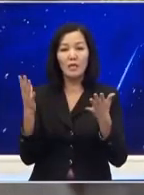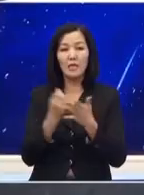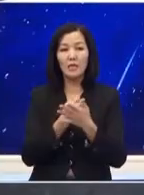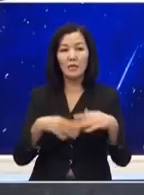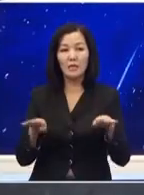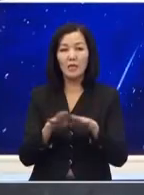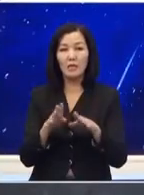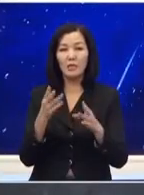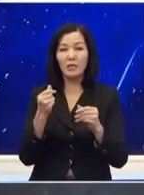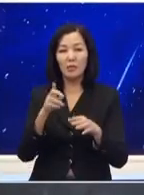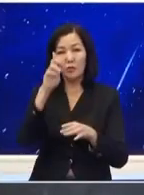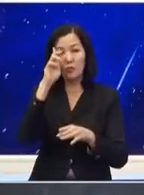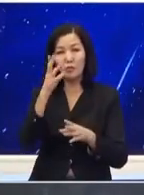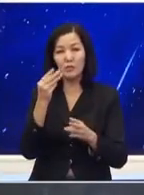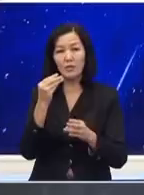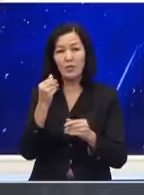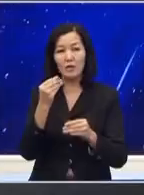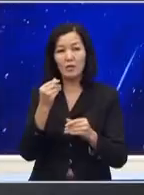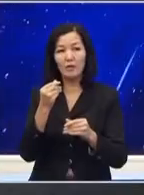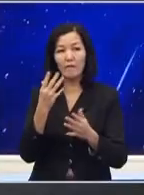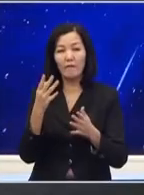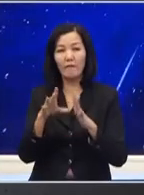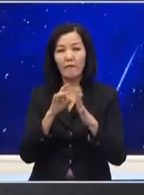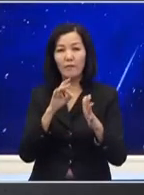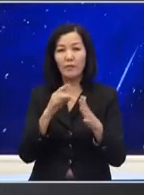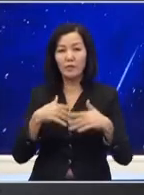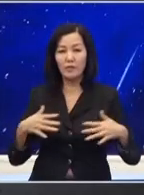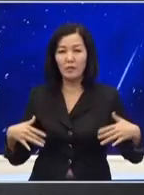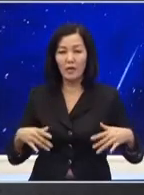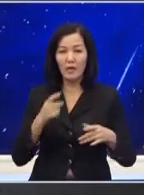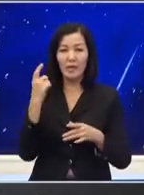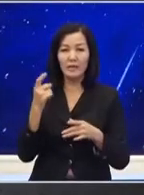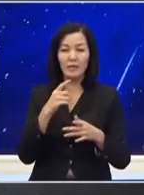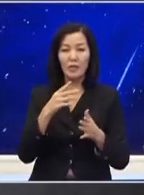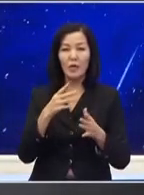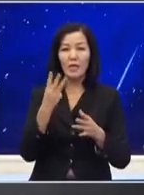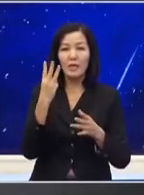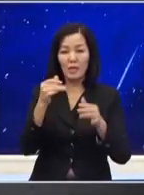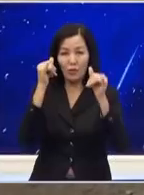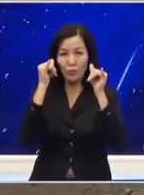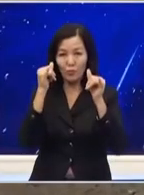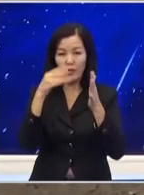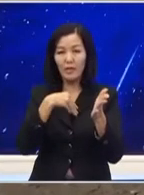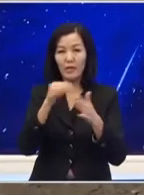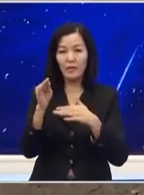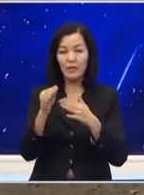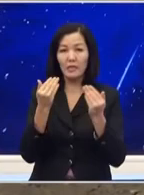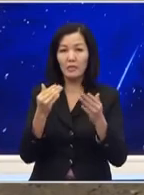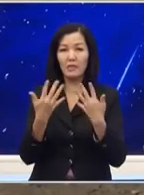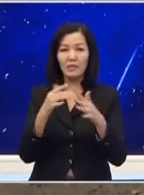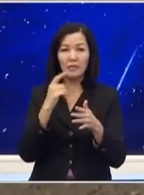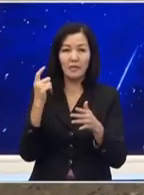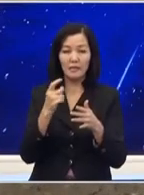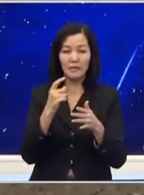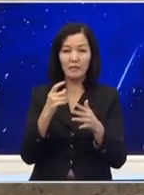разумно потратил государственные средства. Его выбор пал на животноводство. Купил 3 головы крупнорогатого скота и занимается